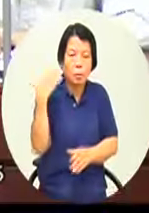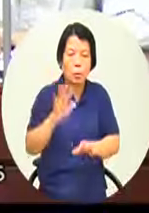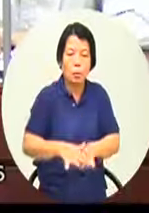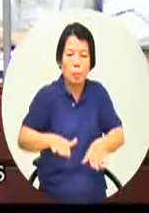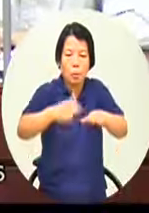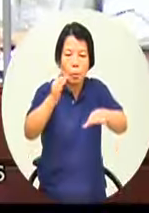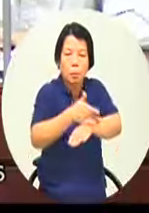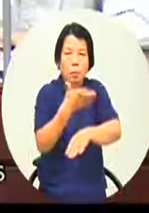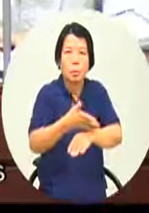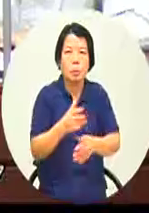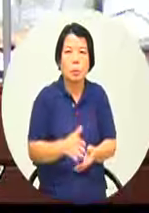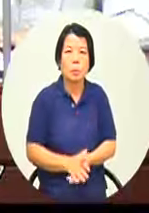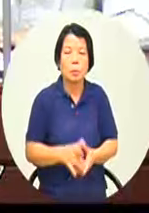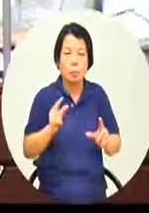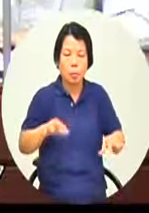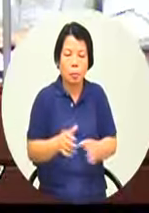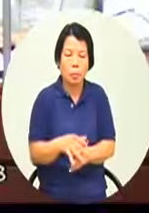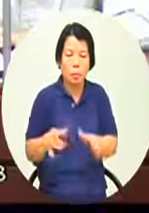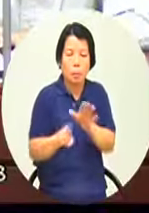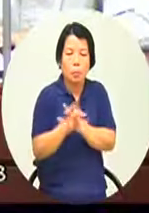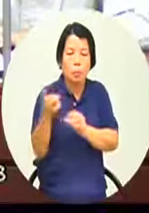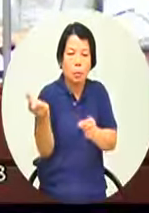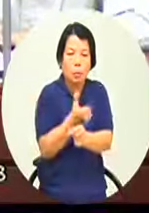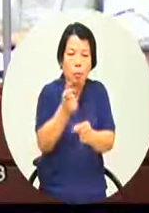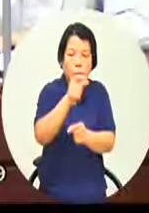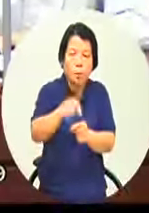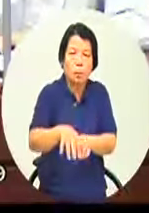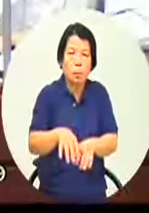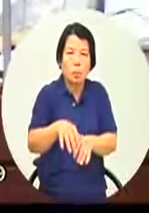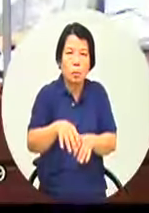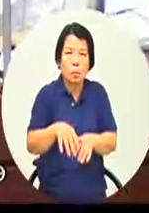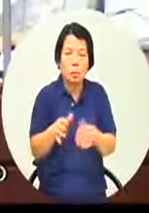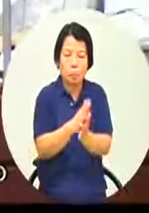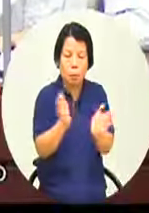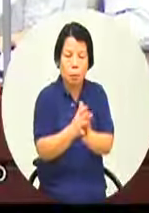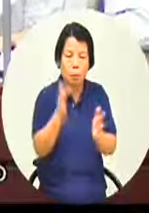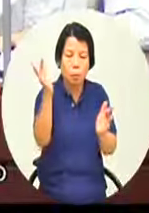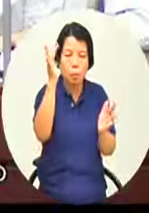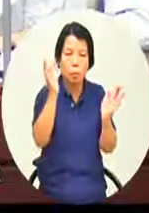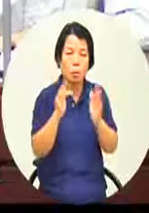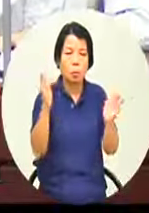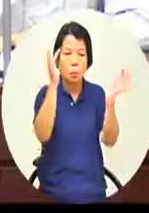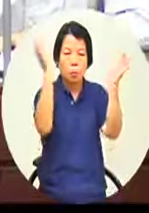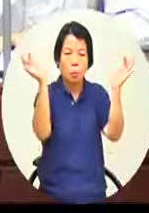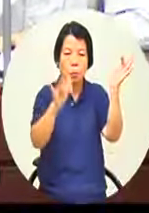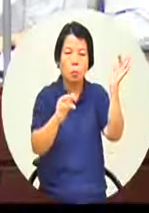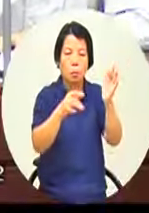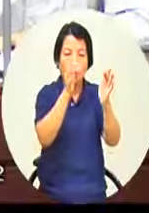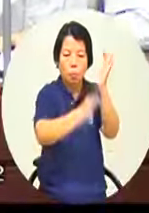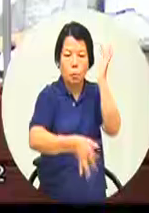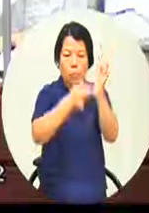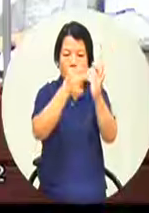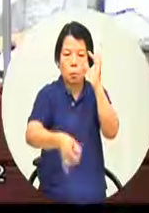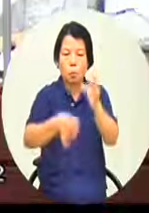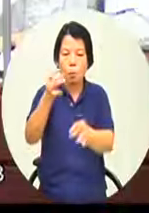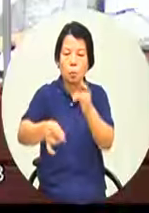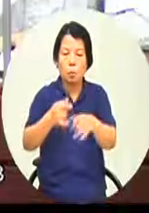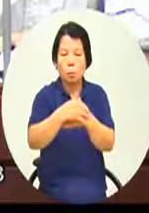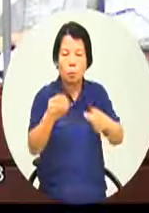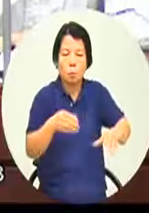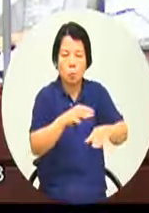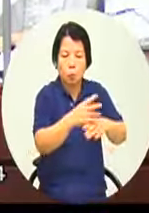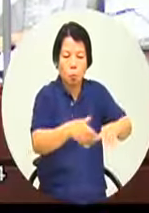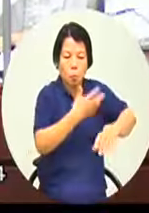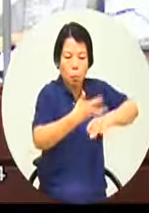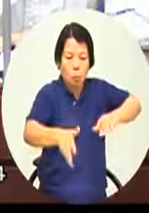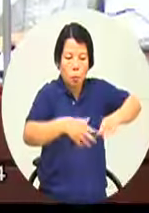水，那在莫兰蒂这个强风下，很多的树枝树叶全部会掉下，塞住我们的这一个侧